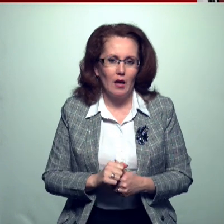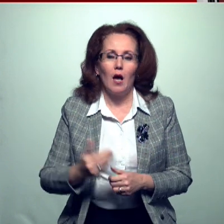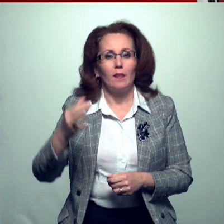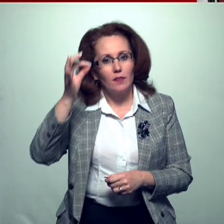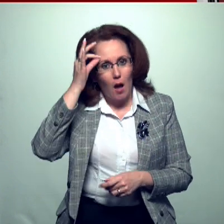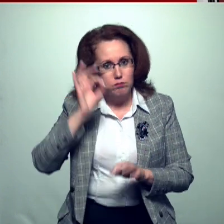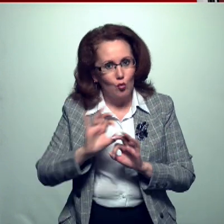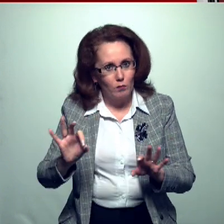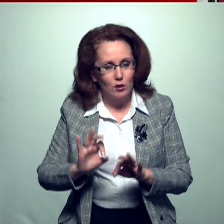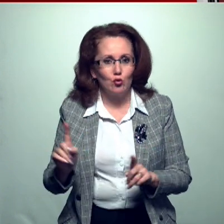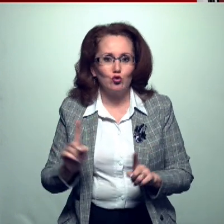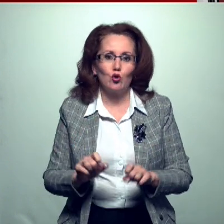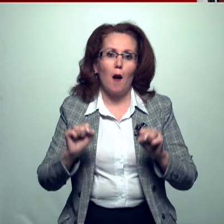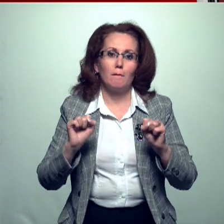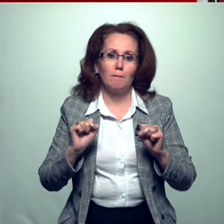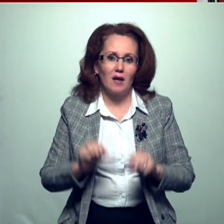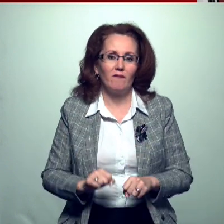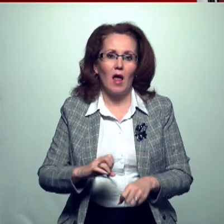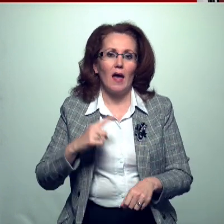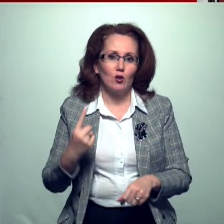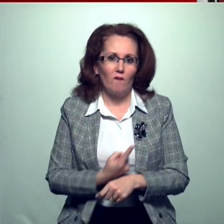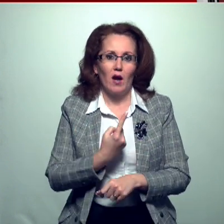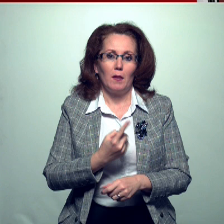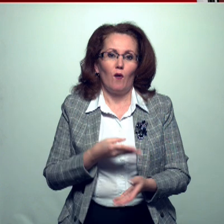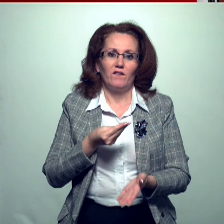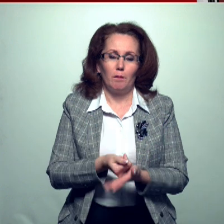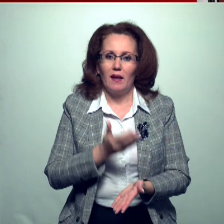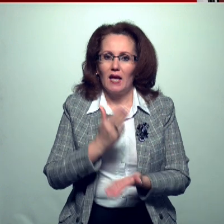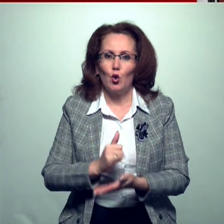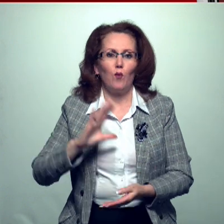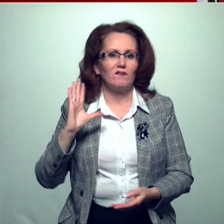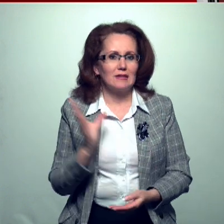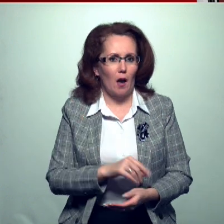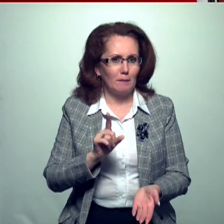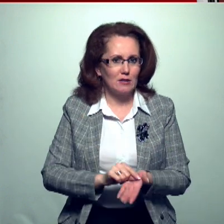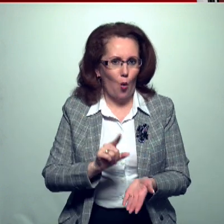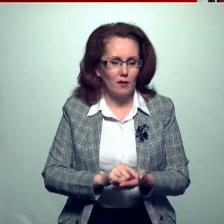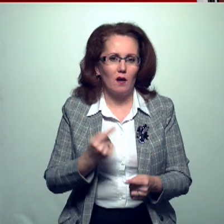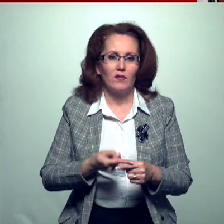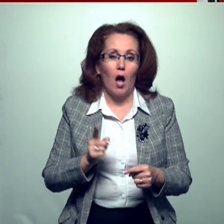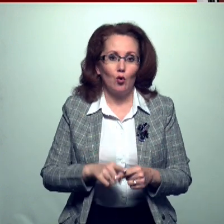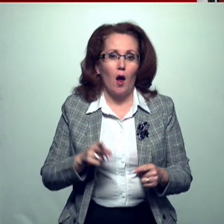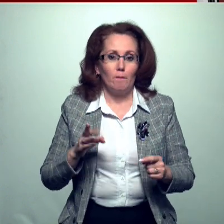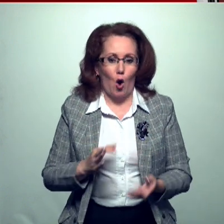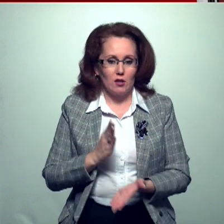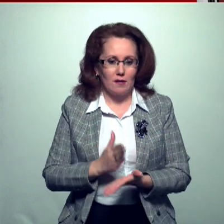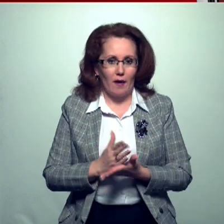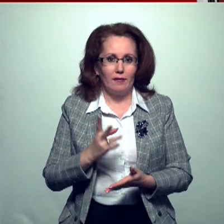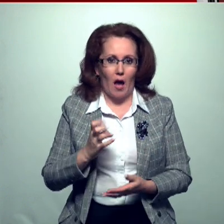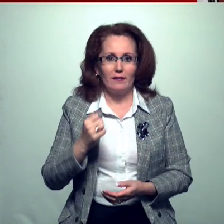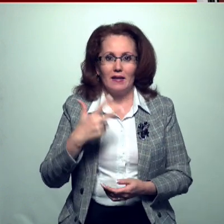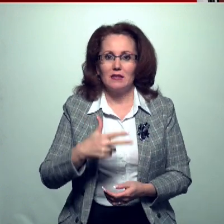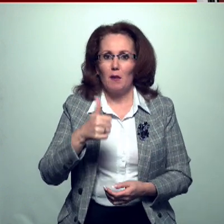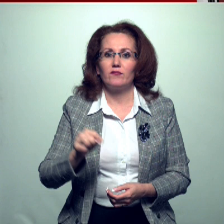Хочу напомнить, что право на единовременную выплату есть у всех пенсионеров, которые по состоянию на